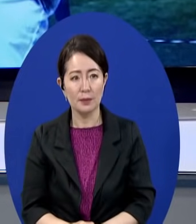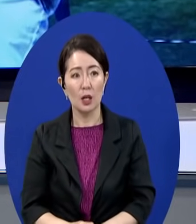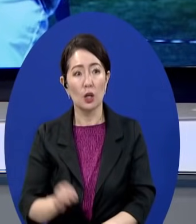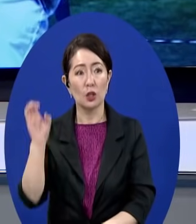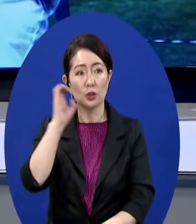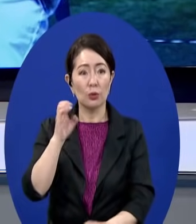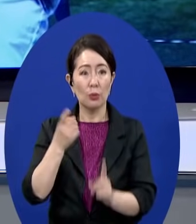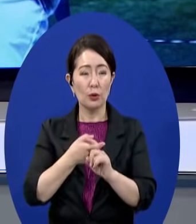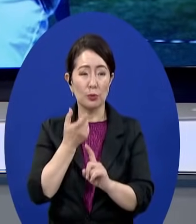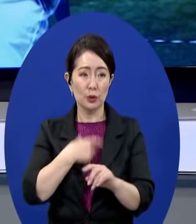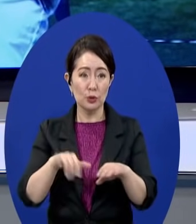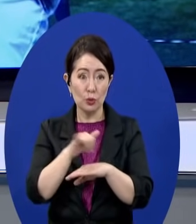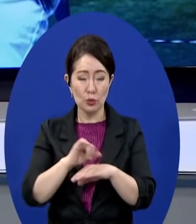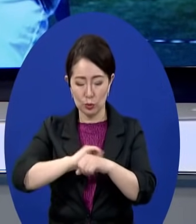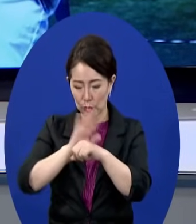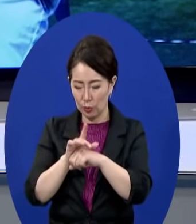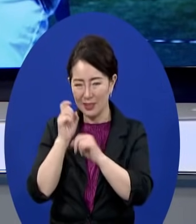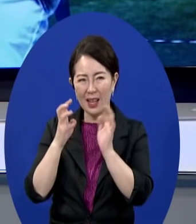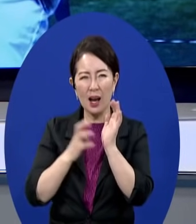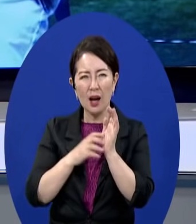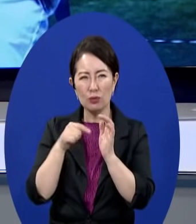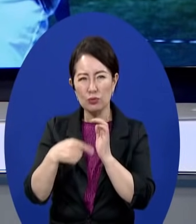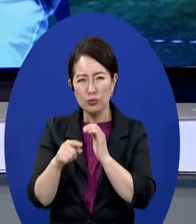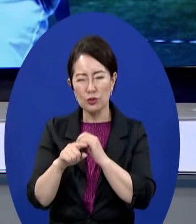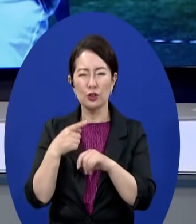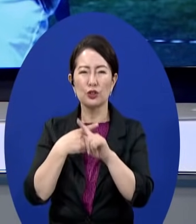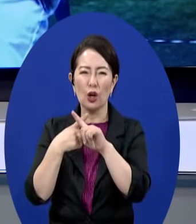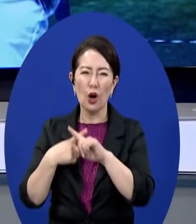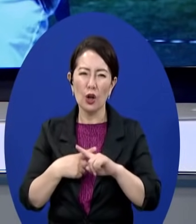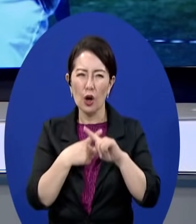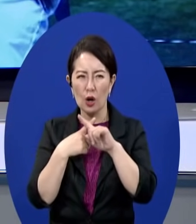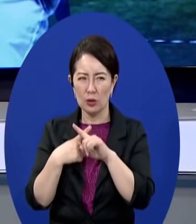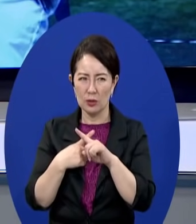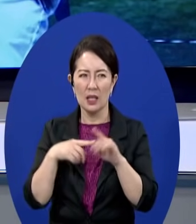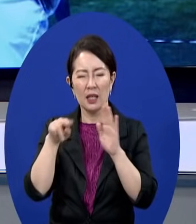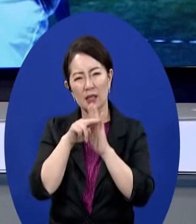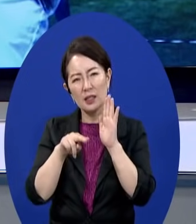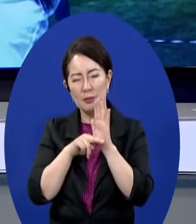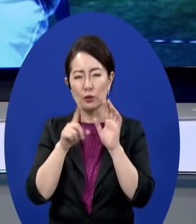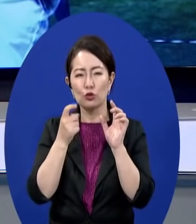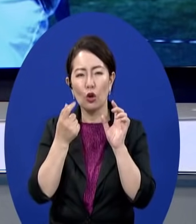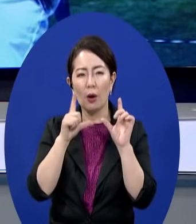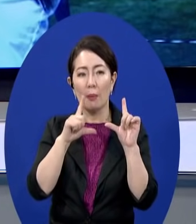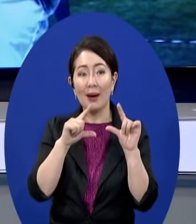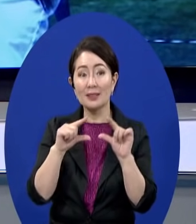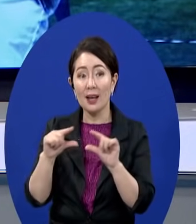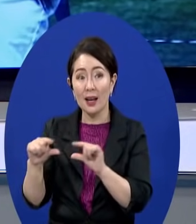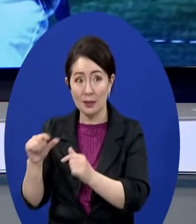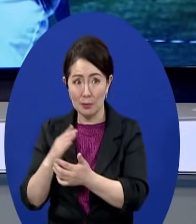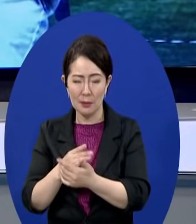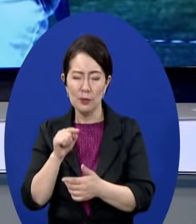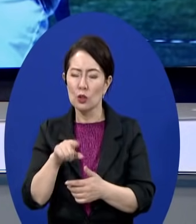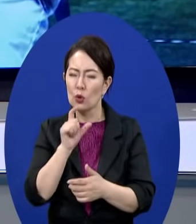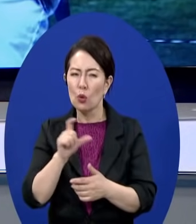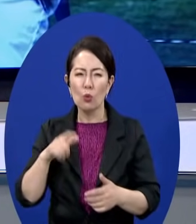Европын холбооны гишүүн орнууд COVID-19 цар тахлын үеийн хөл хорой хязгаарлалтын дэглэмээ аажмаар сулруулж эхэлж байна. Энэ нь